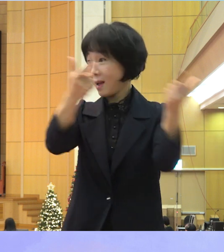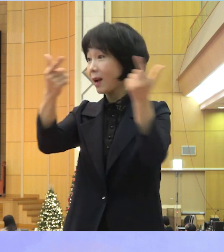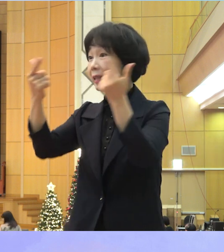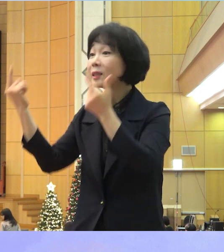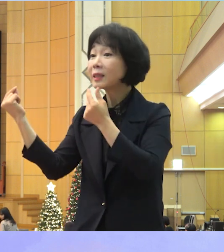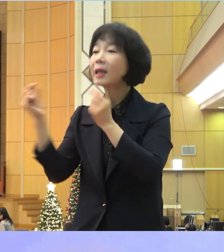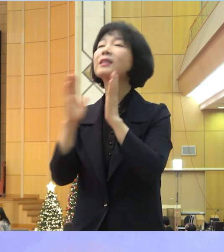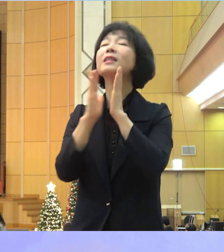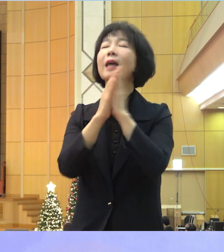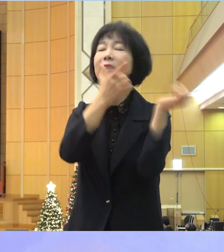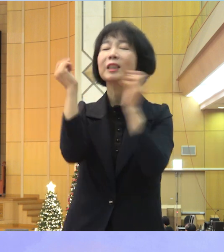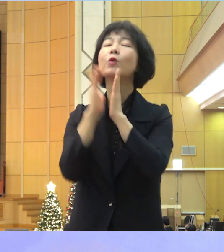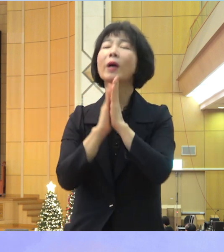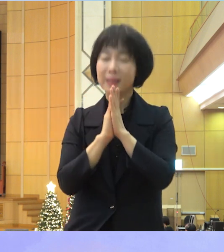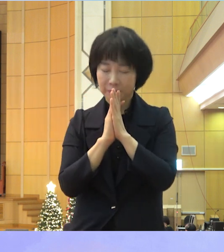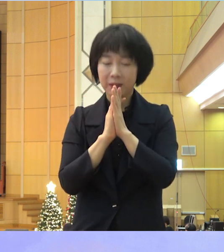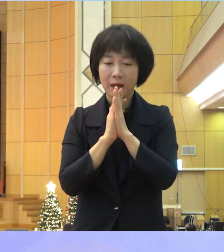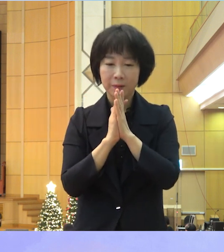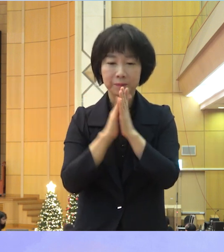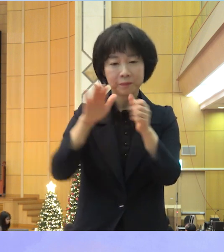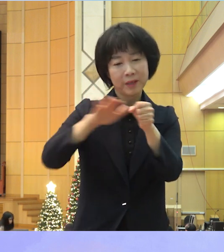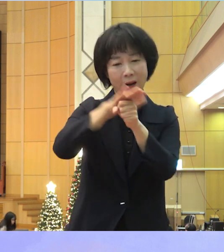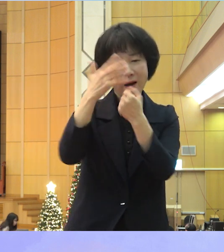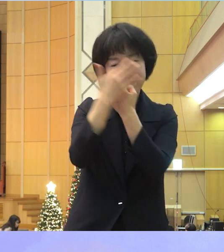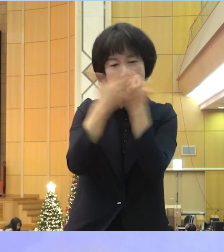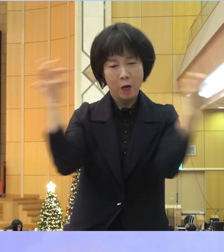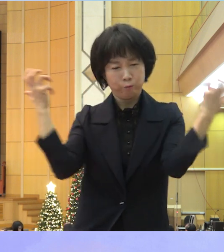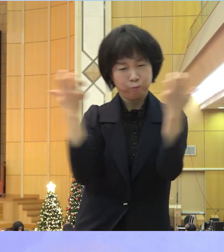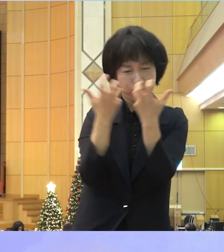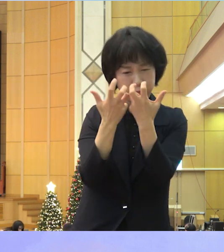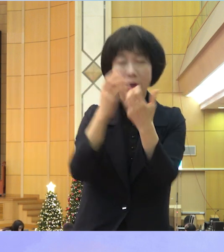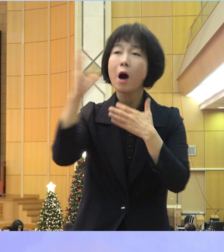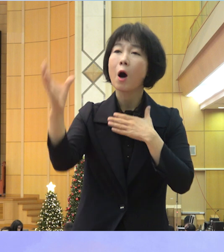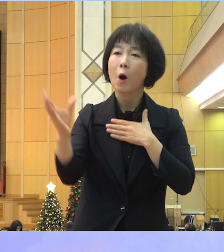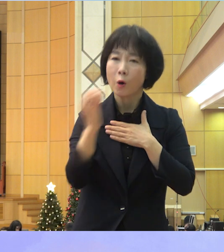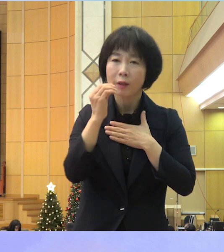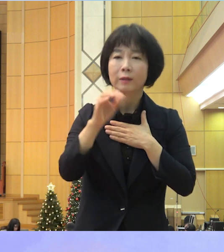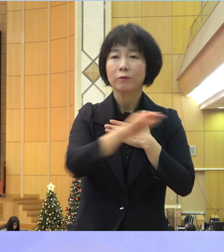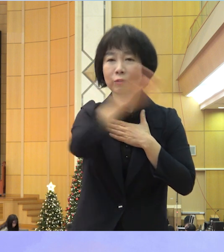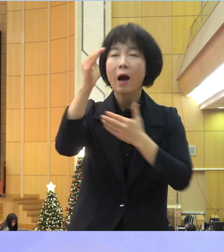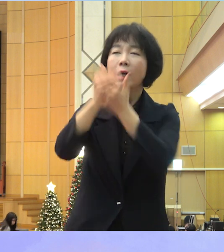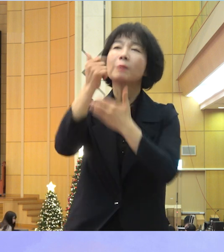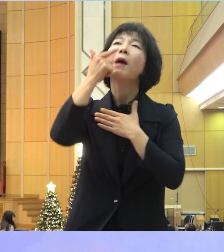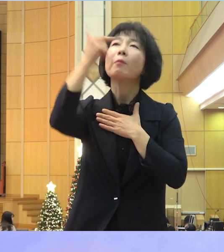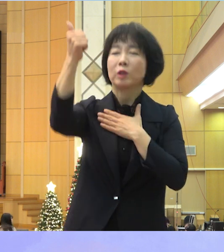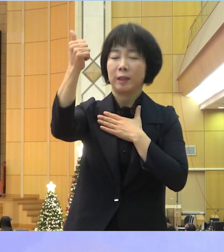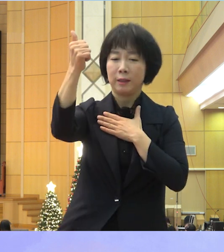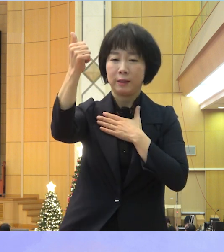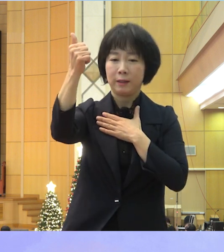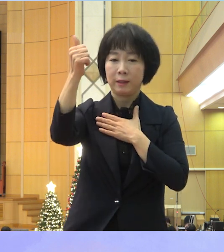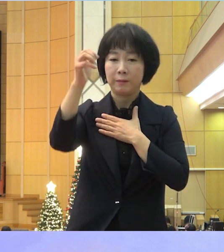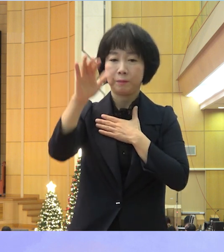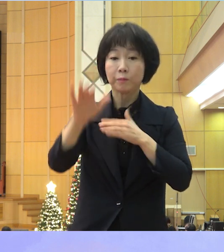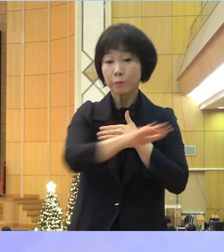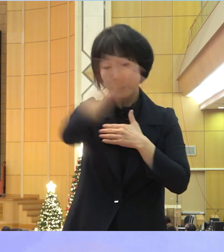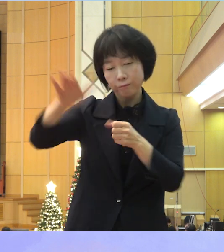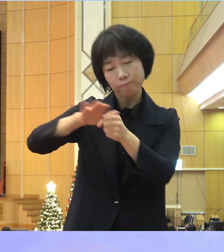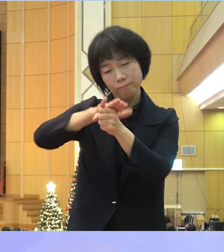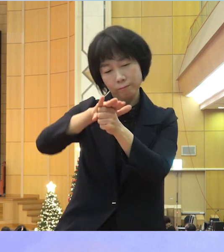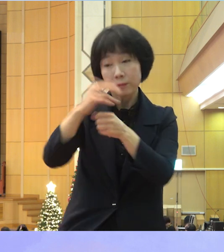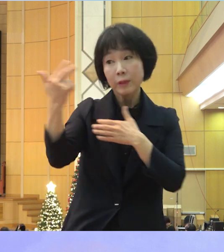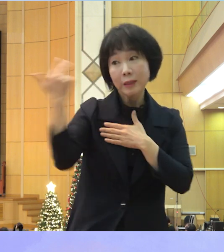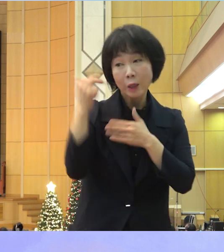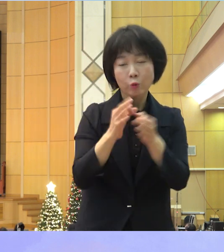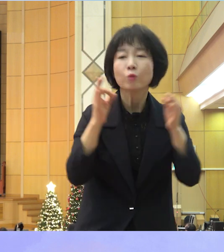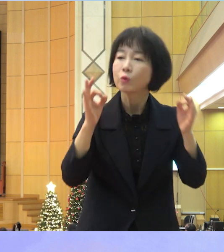함께 기도드리겠습니다. 사랑과 은혜가 풍성하시며 거룩하신 우리 하나님 아버지, 저희들